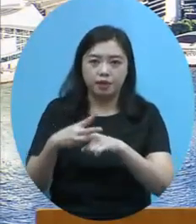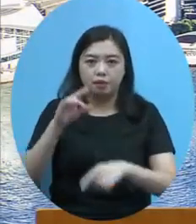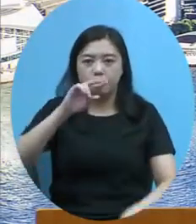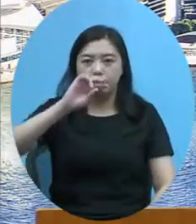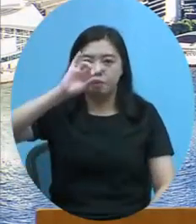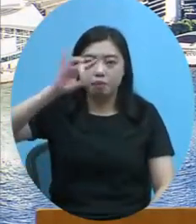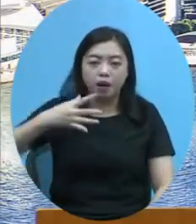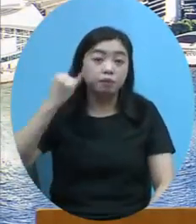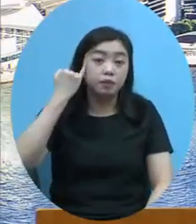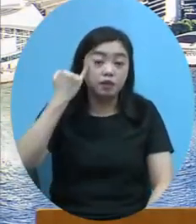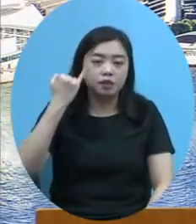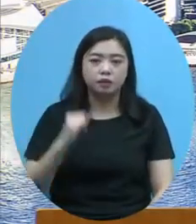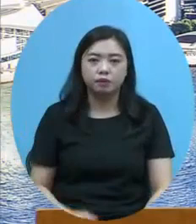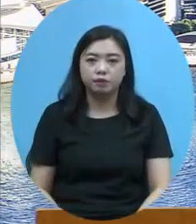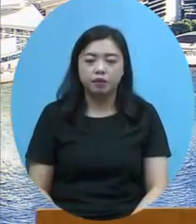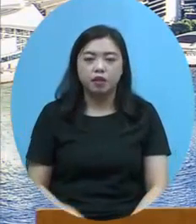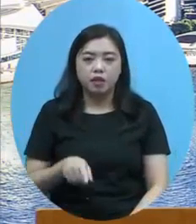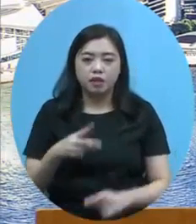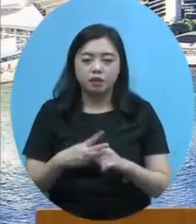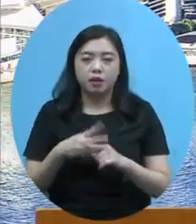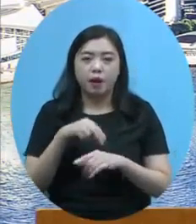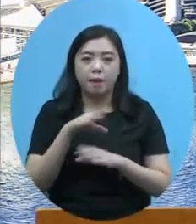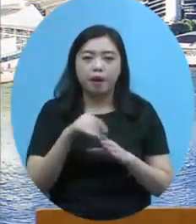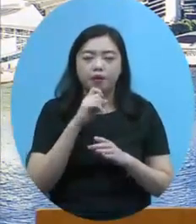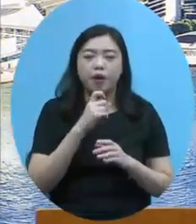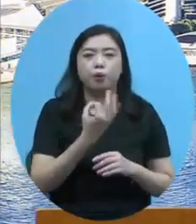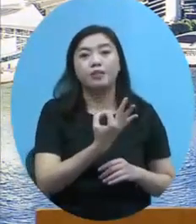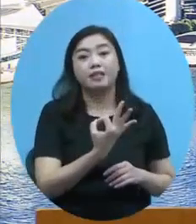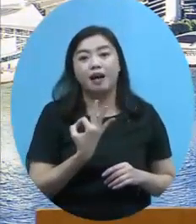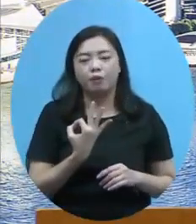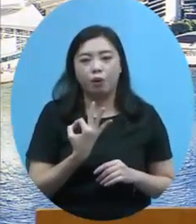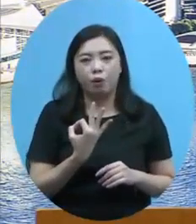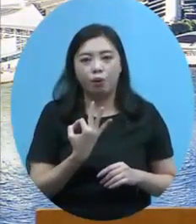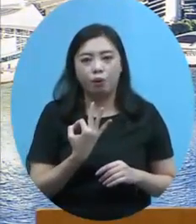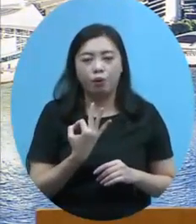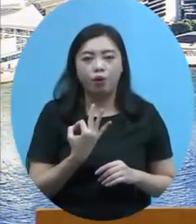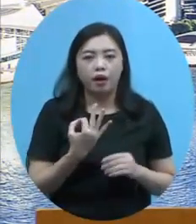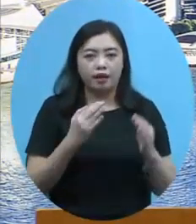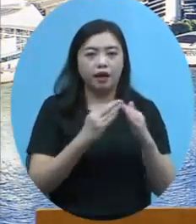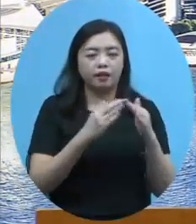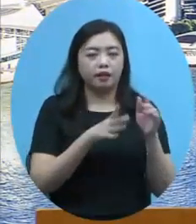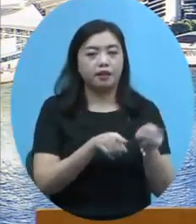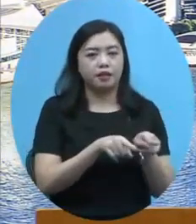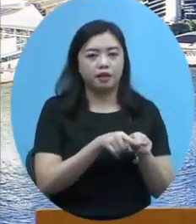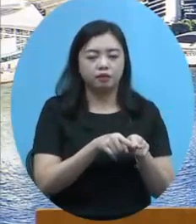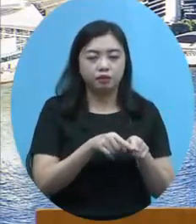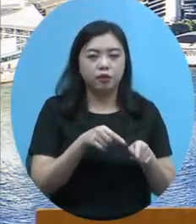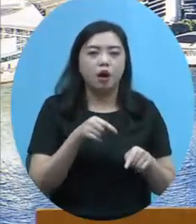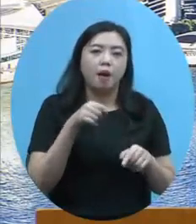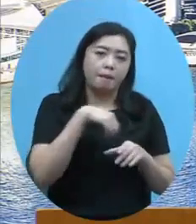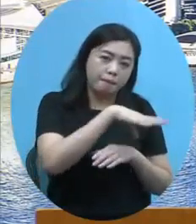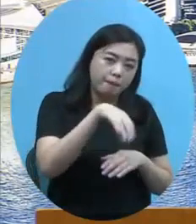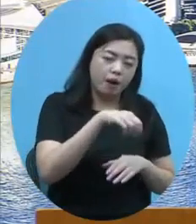頭嘅，咁呢12宗包括有三個係即係同一家庭啦，咁包括咗佢哋住